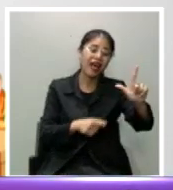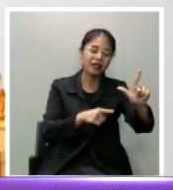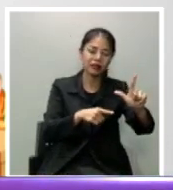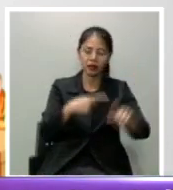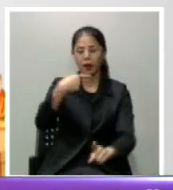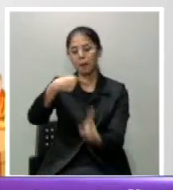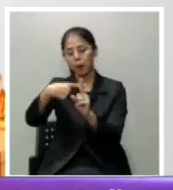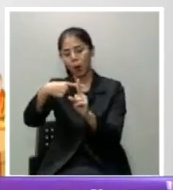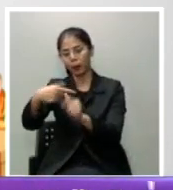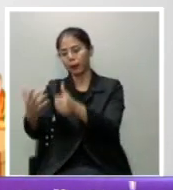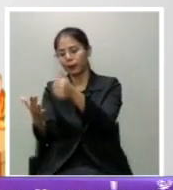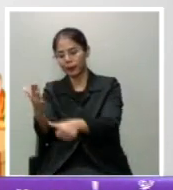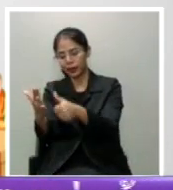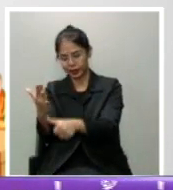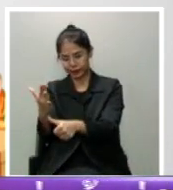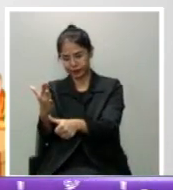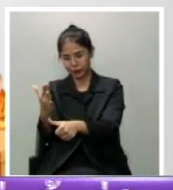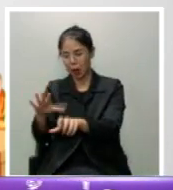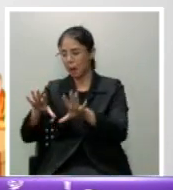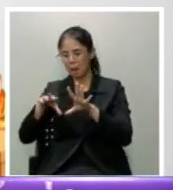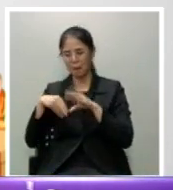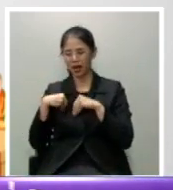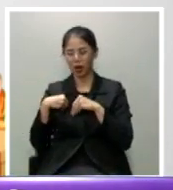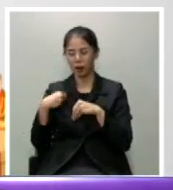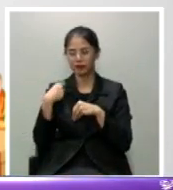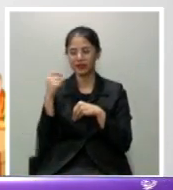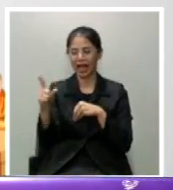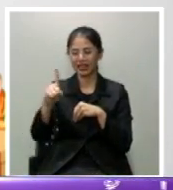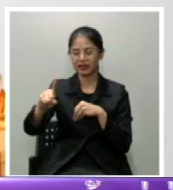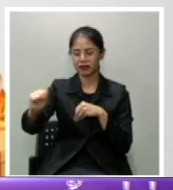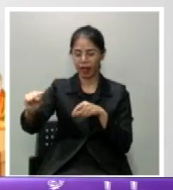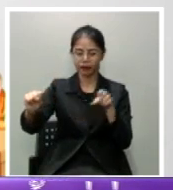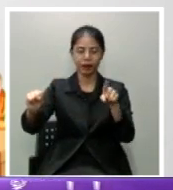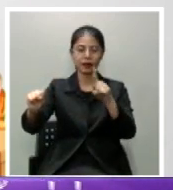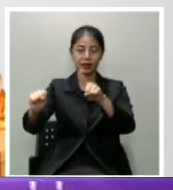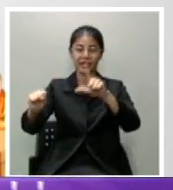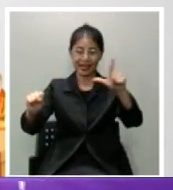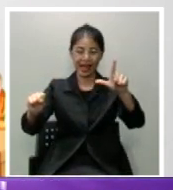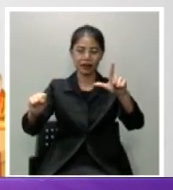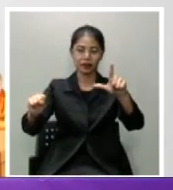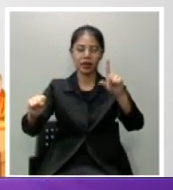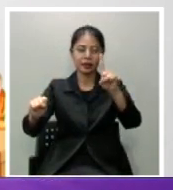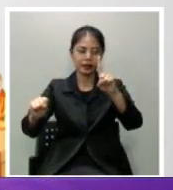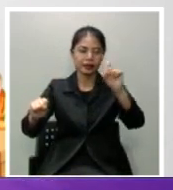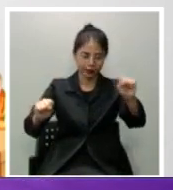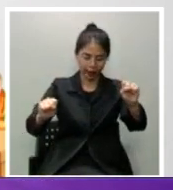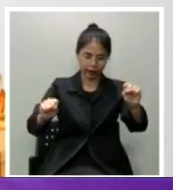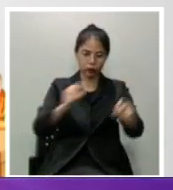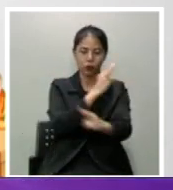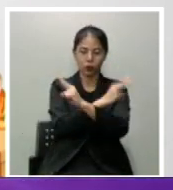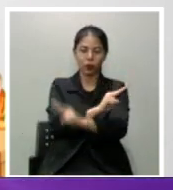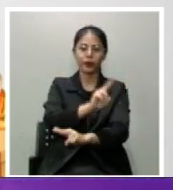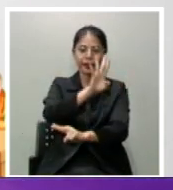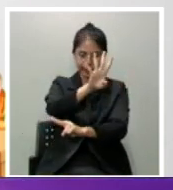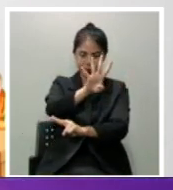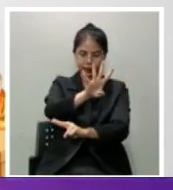วกกับภาษีที่ไม่ยอมเสียสมมติว่า1แสน1ล้าน1แสนคูณ4ปรับมัน4ล้าน